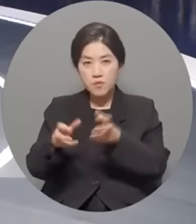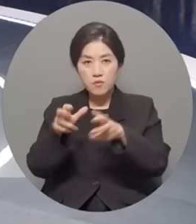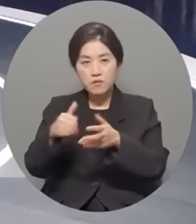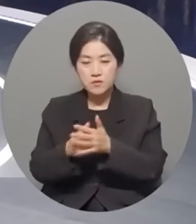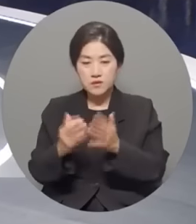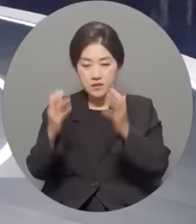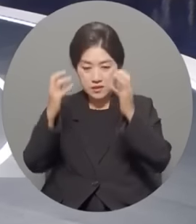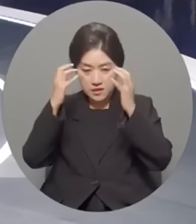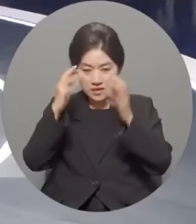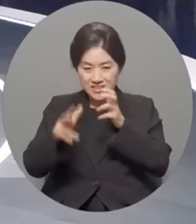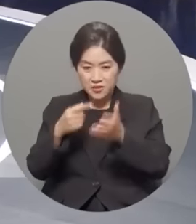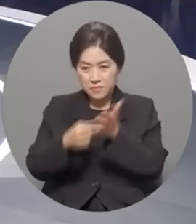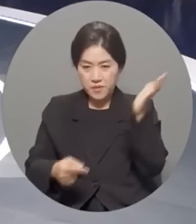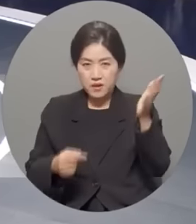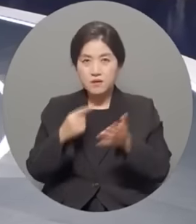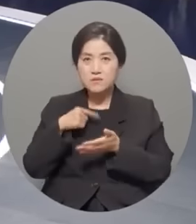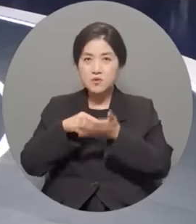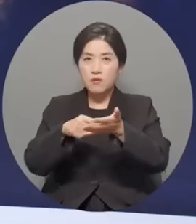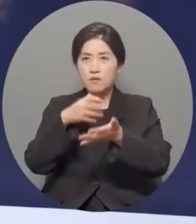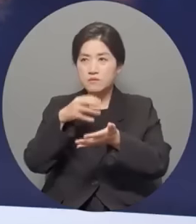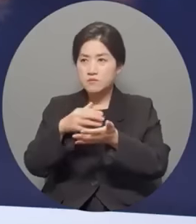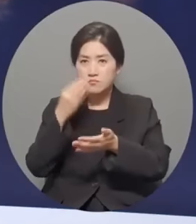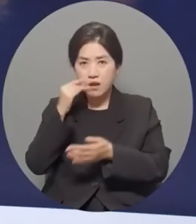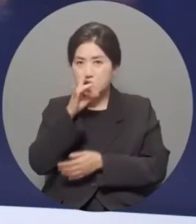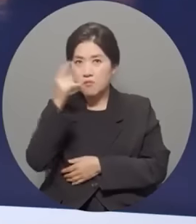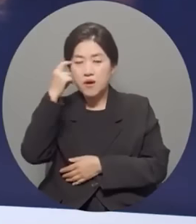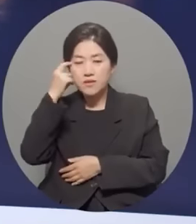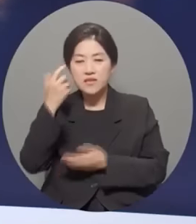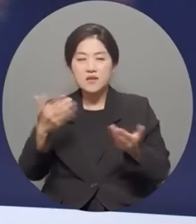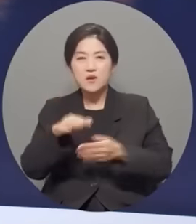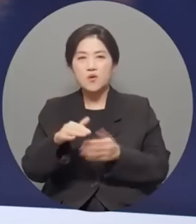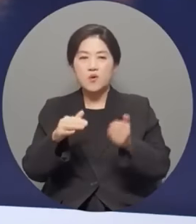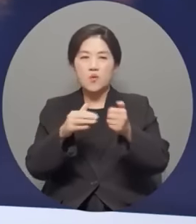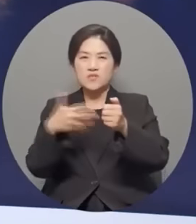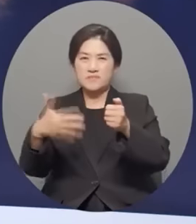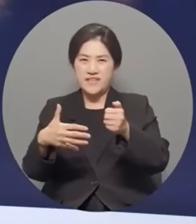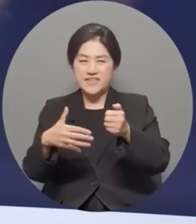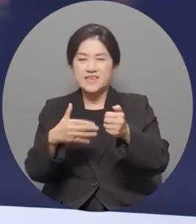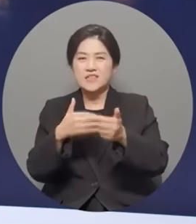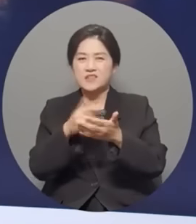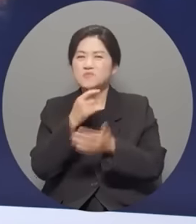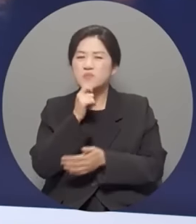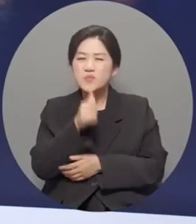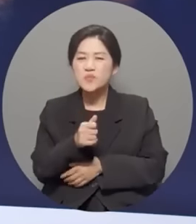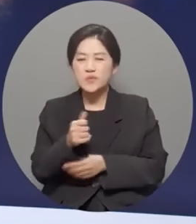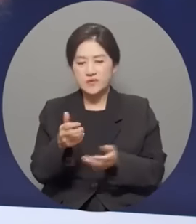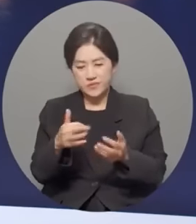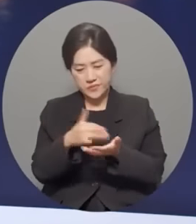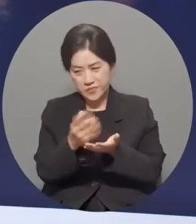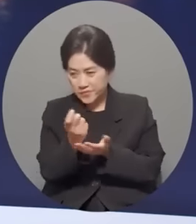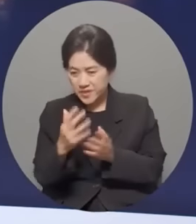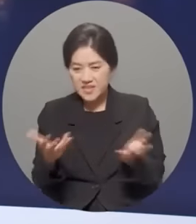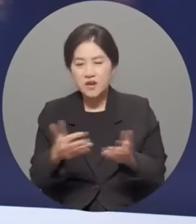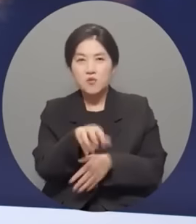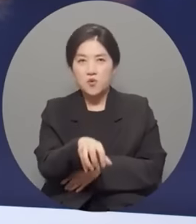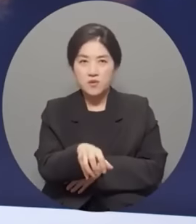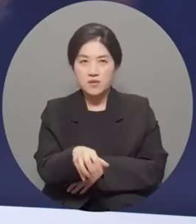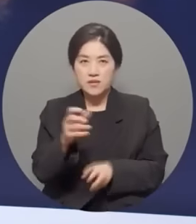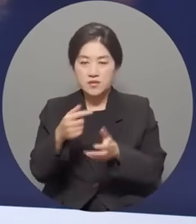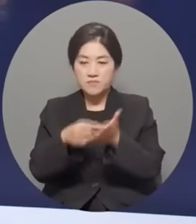쉽지 않은 이유가 뭔가요네 이들이 일하는 곳은 대부분 50인 미만의 영세 사업장입니다 어 그런데 산업 제가 인정이